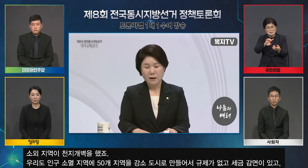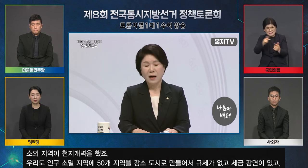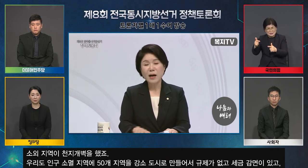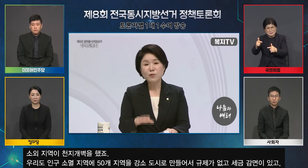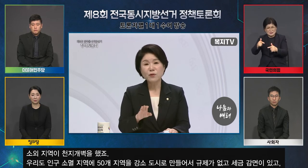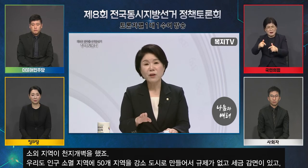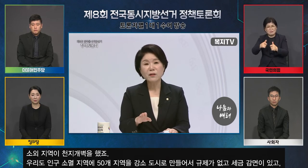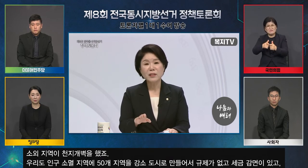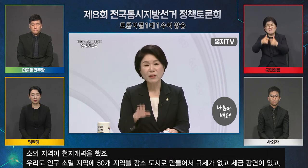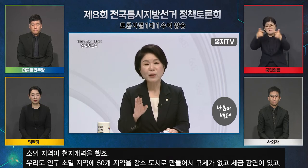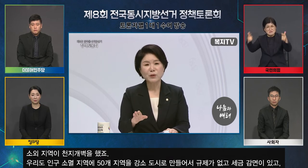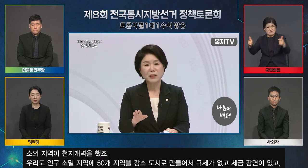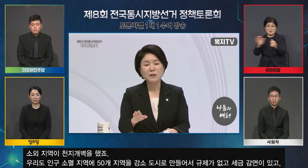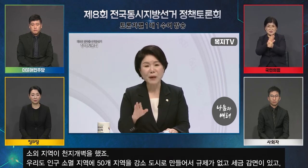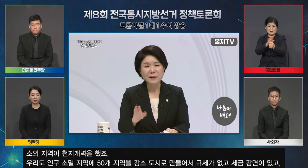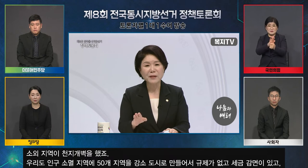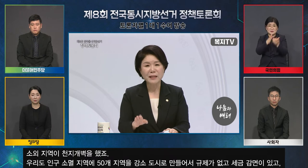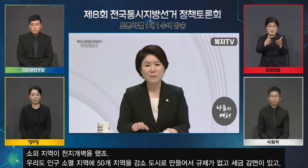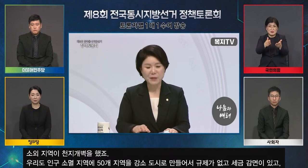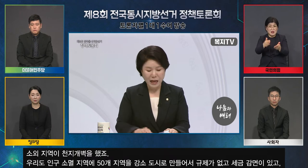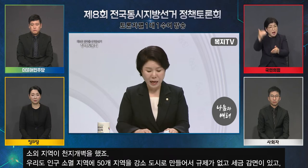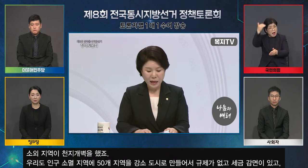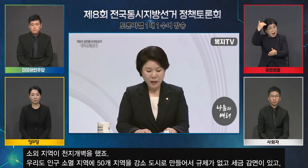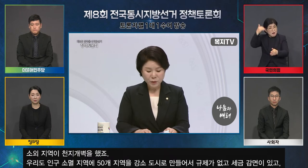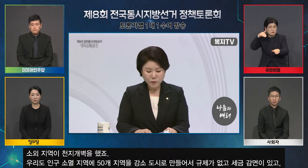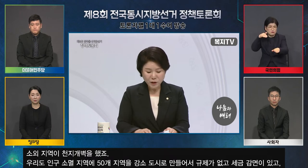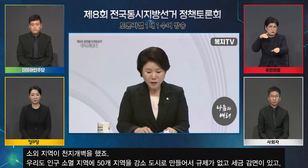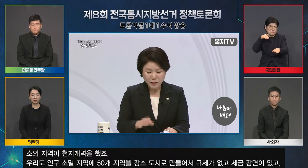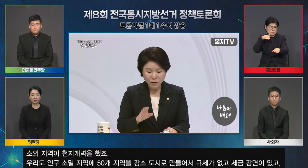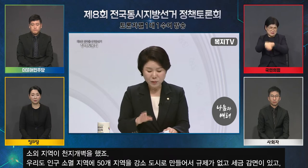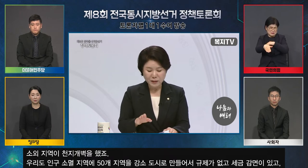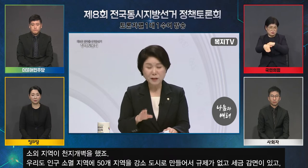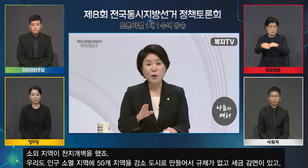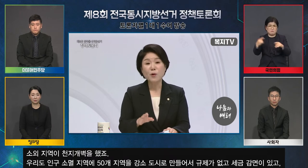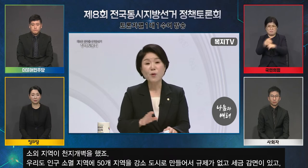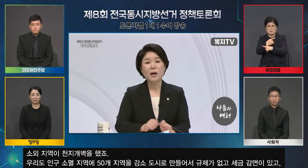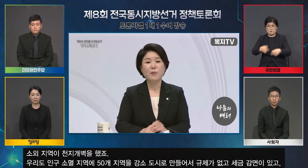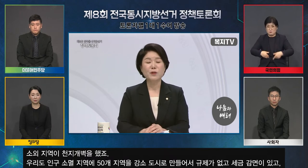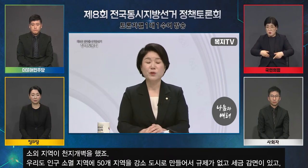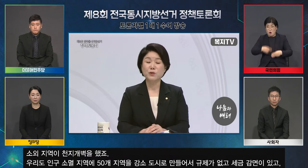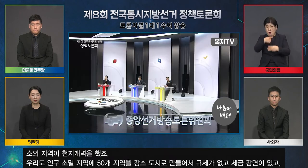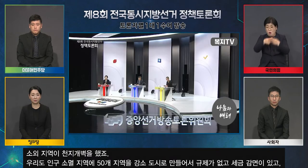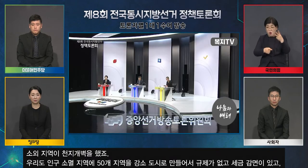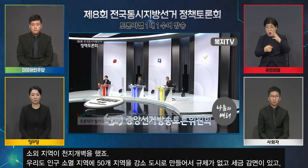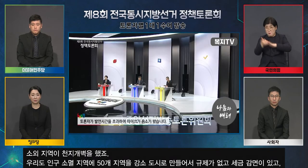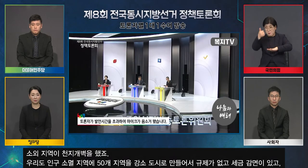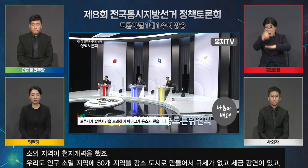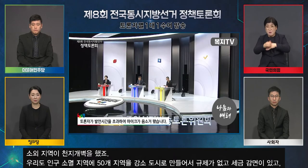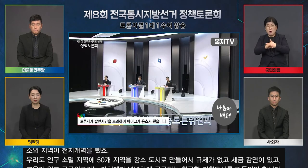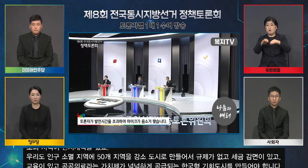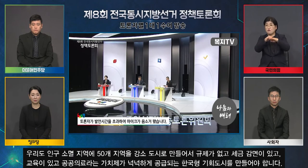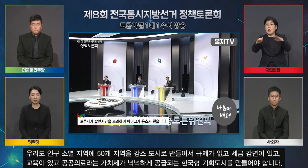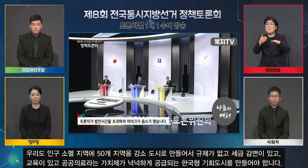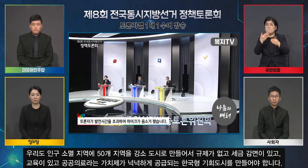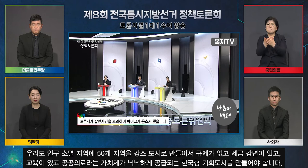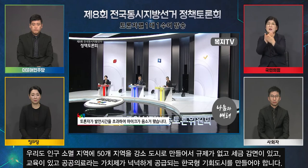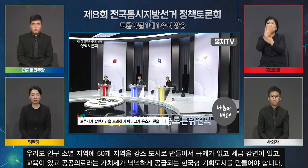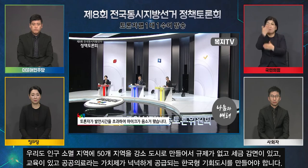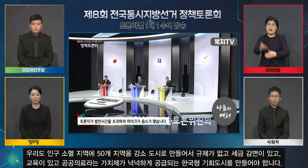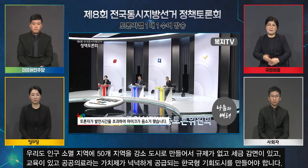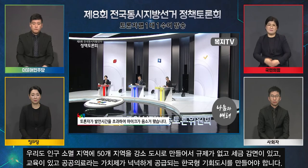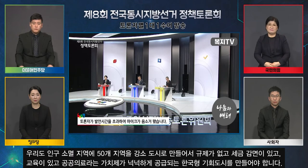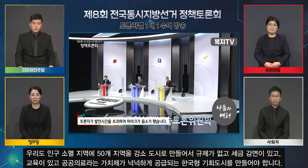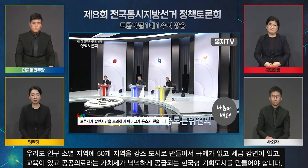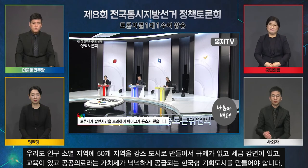한국형 기회도시를 만들어야 됩니다. 윤석열 정부에서 성공하면 균형 발전됩니다. 네,